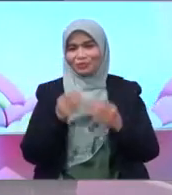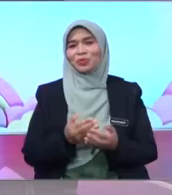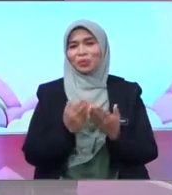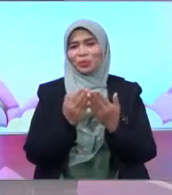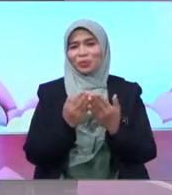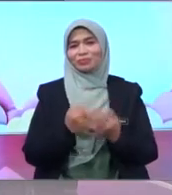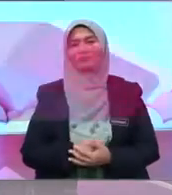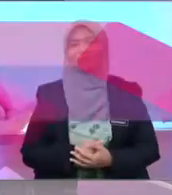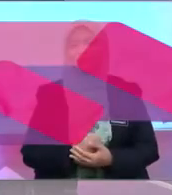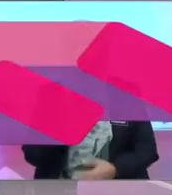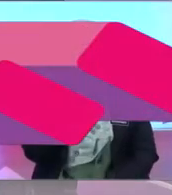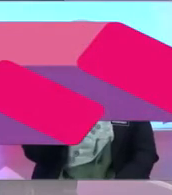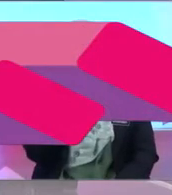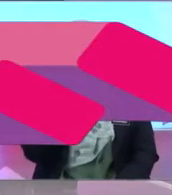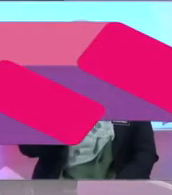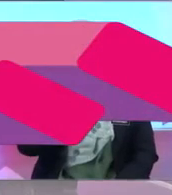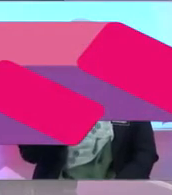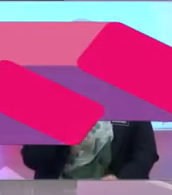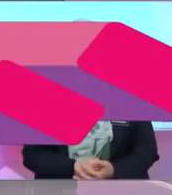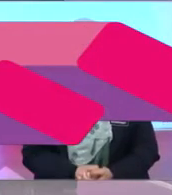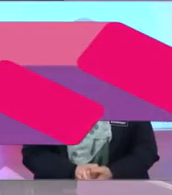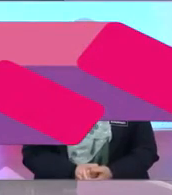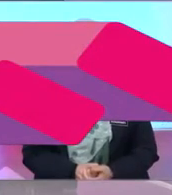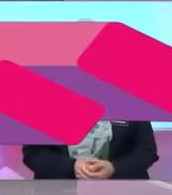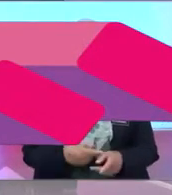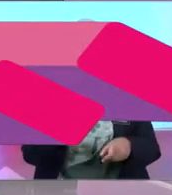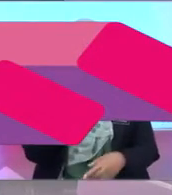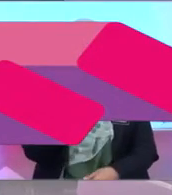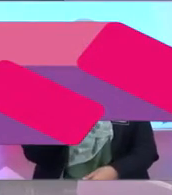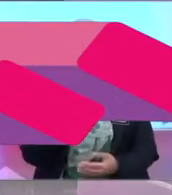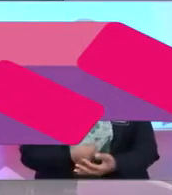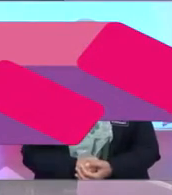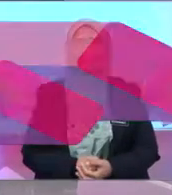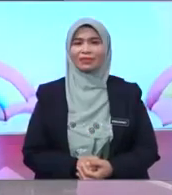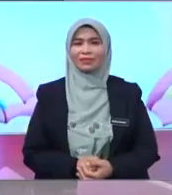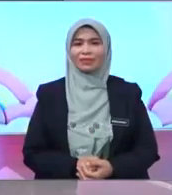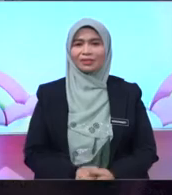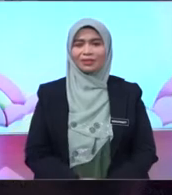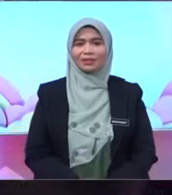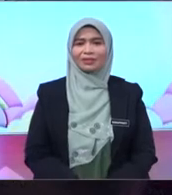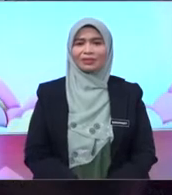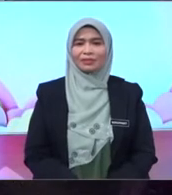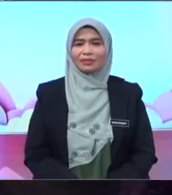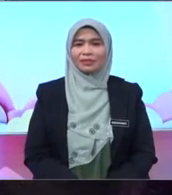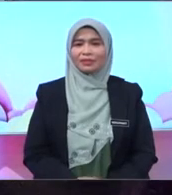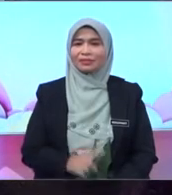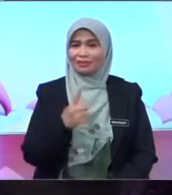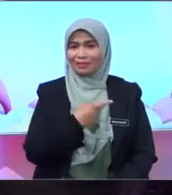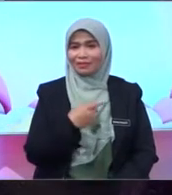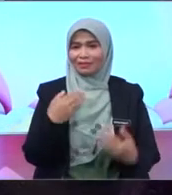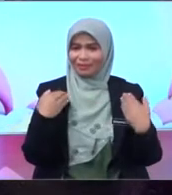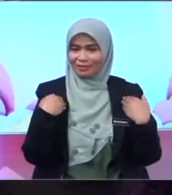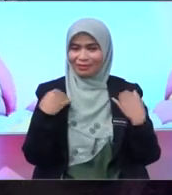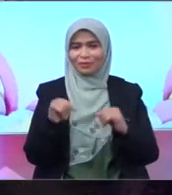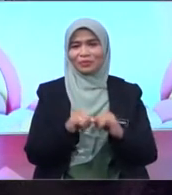bu ya makasih bersama dengan kami pada hari ini dan tak lupa juga selain pada cpu-z roh kita pun